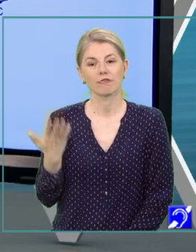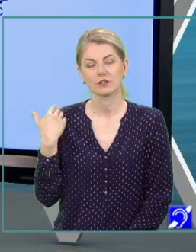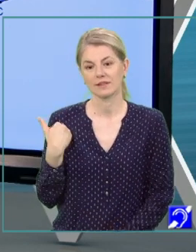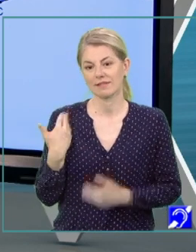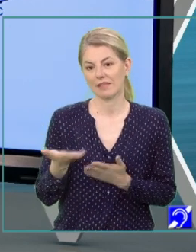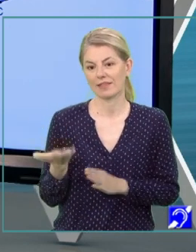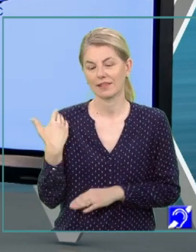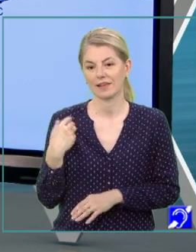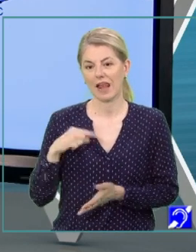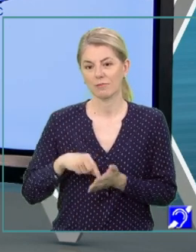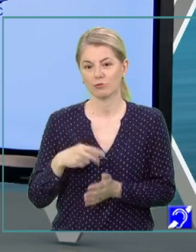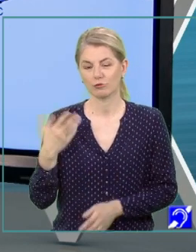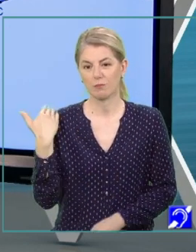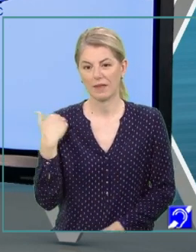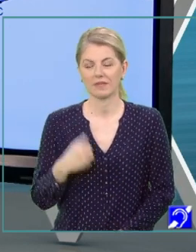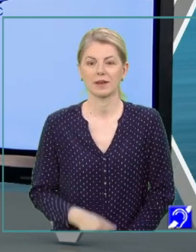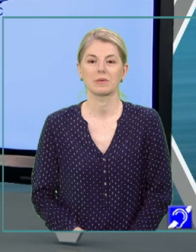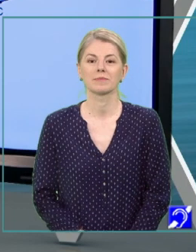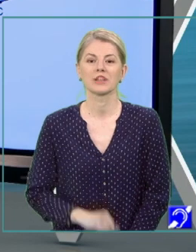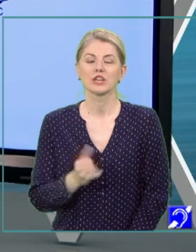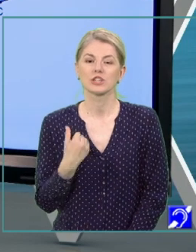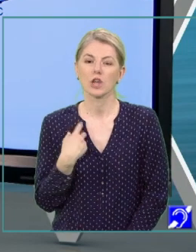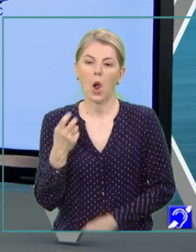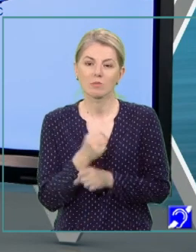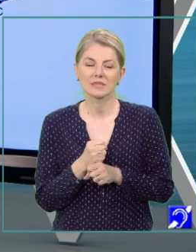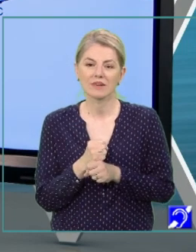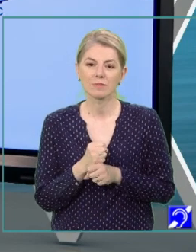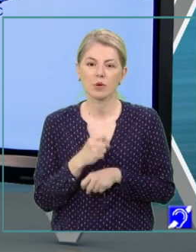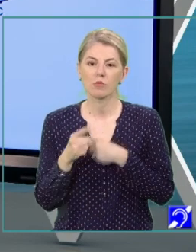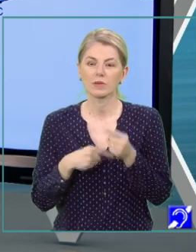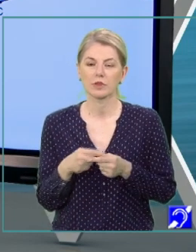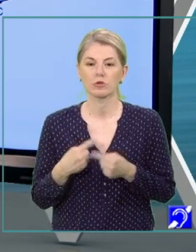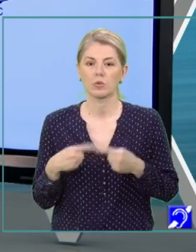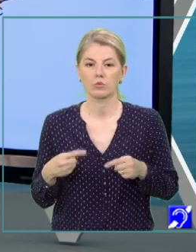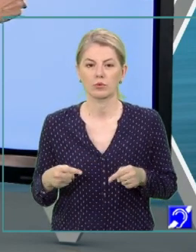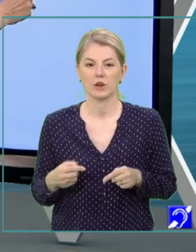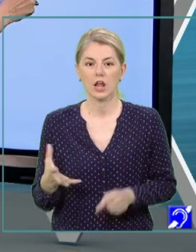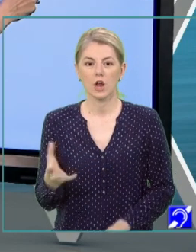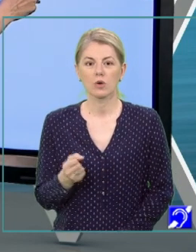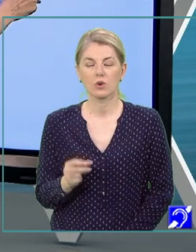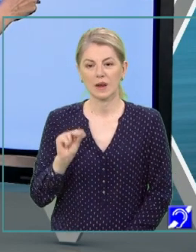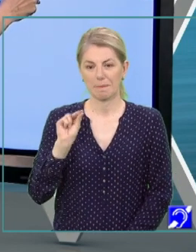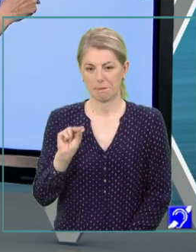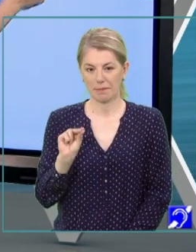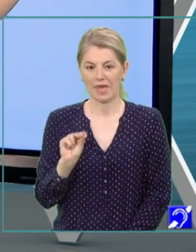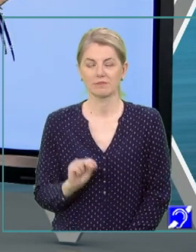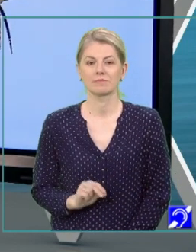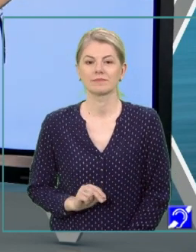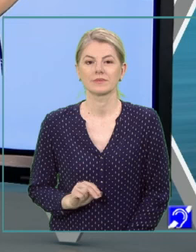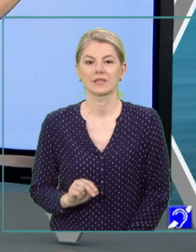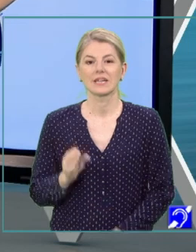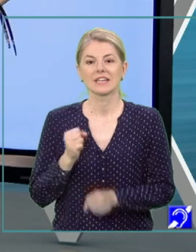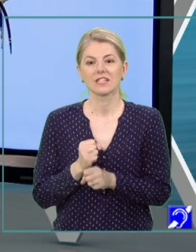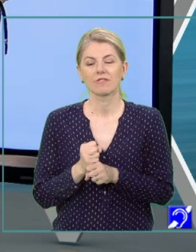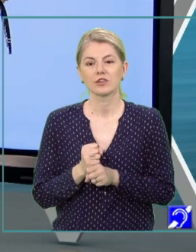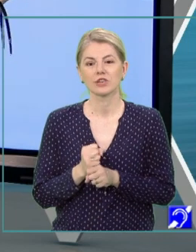dat în problemă și observăm următorul lucru. Luând acest punct P, se